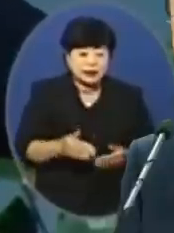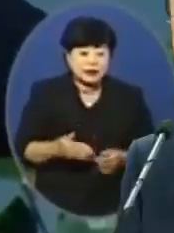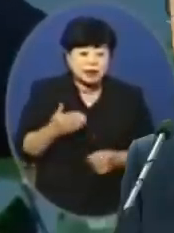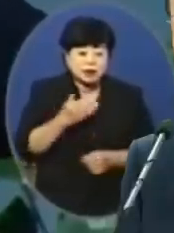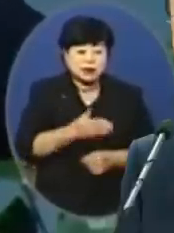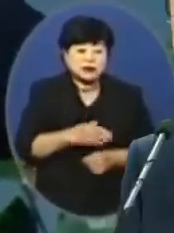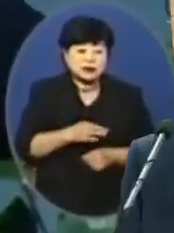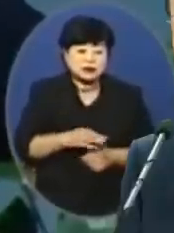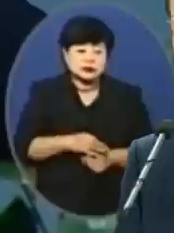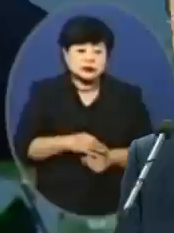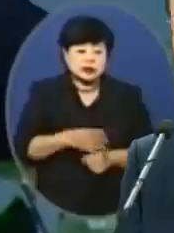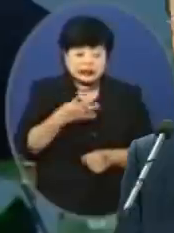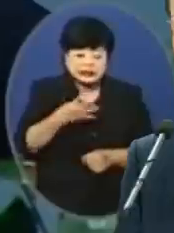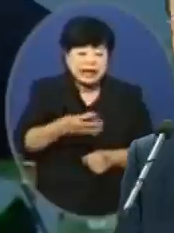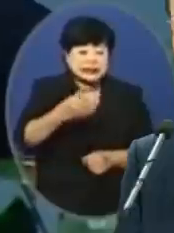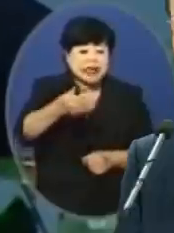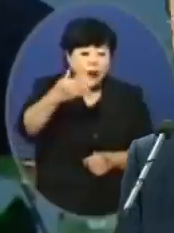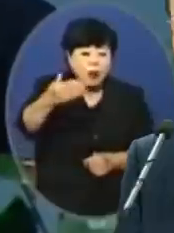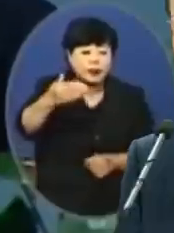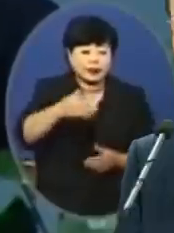입체는 4차원이